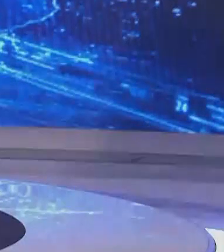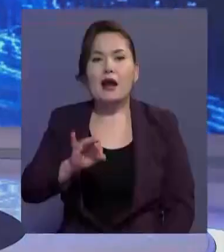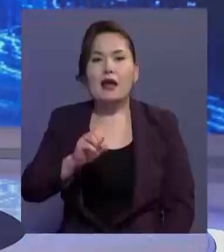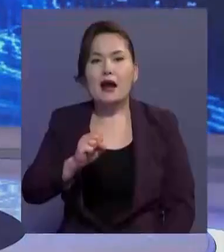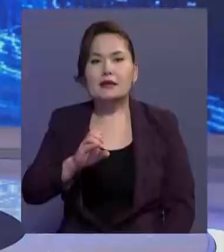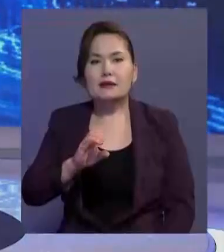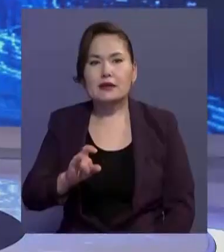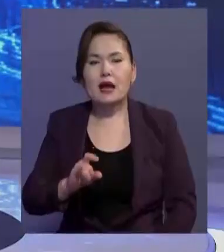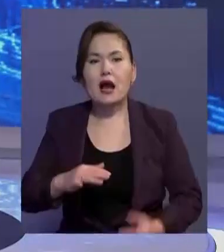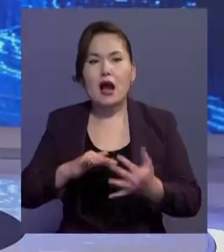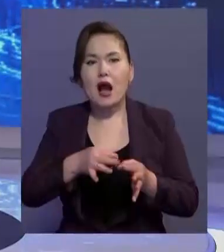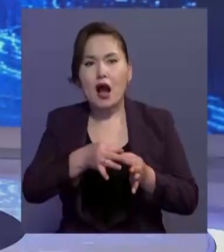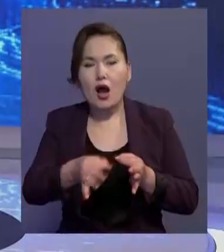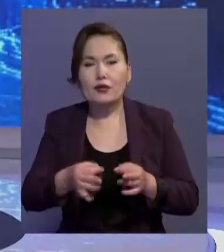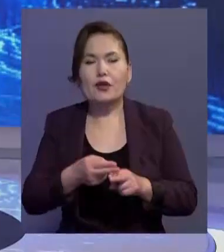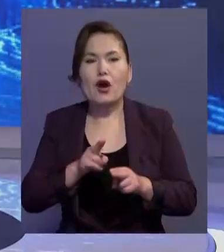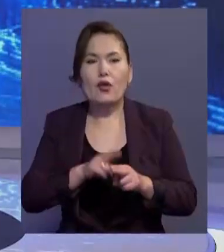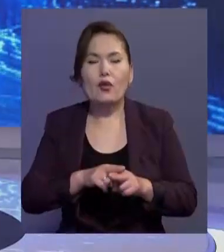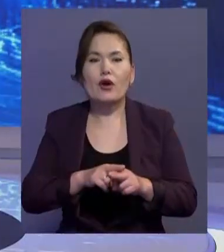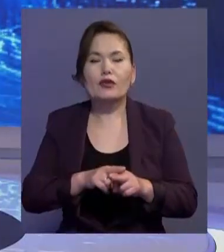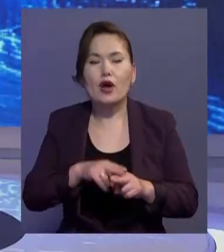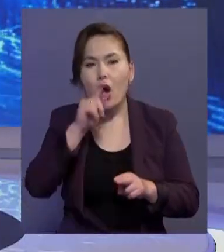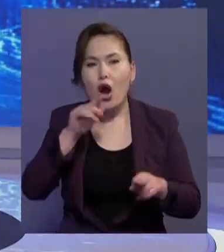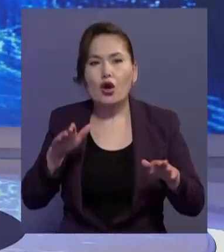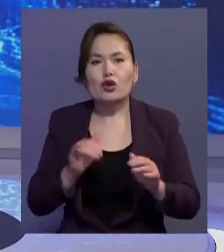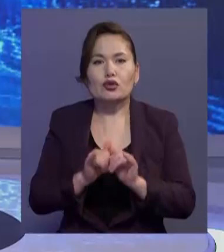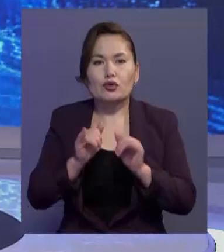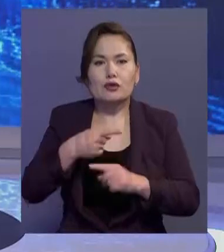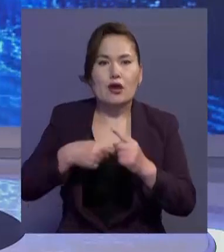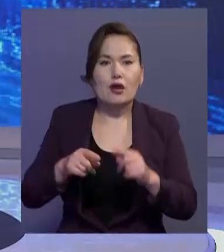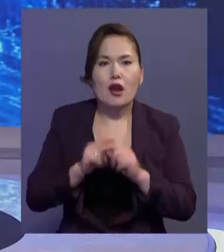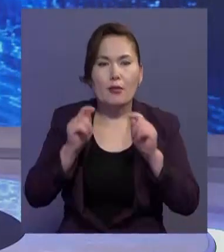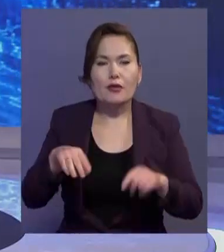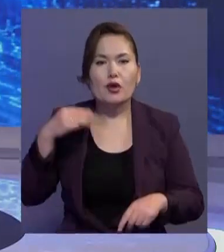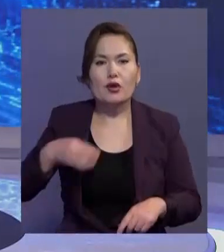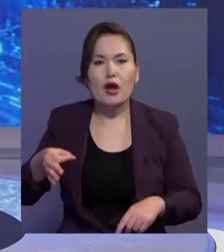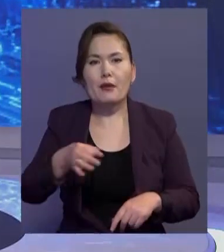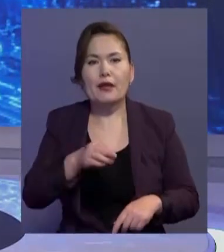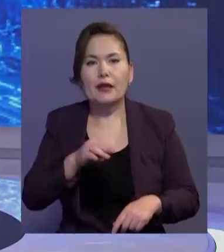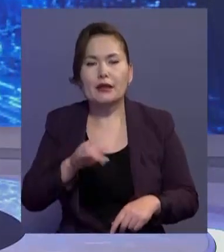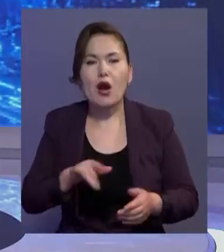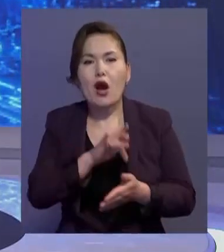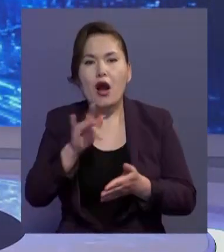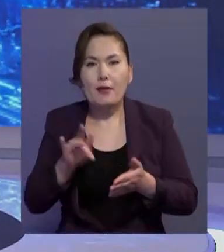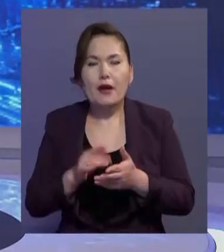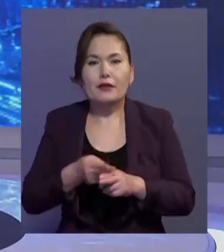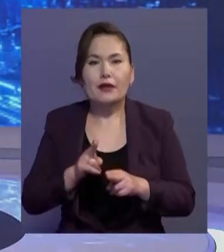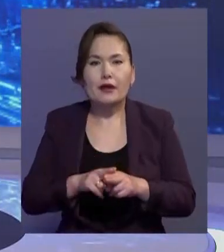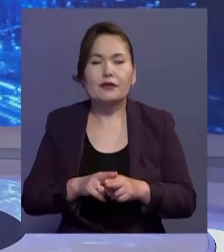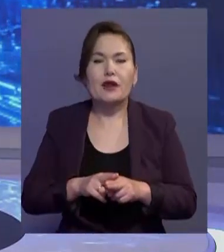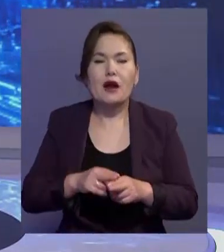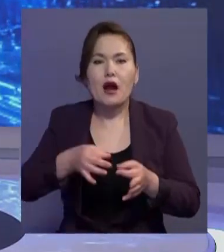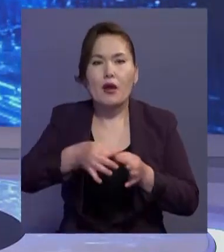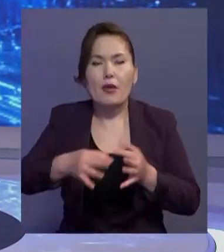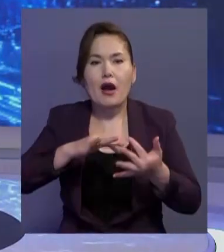Яссы ауылының тұрғыны түйеқұс өсіріп табысқа кенеледі. Түркістан облысының Кентау қаласына қарасты елді мекенде